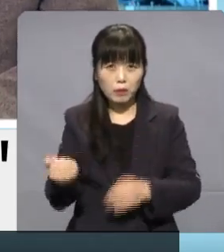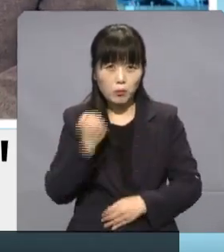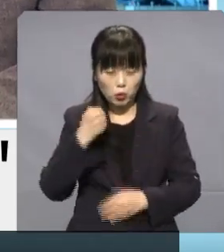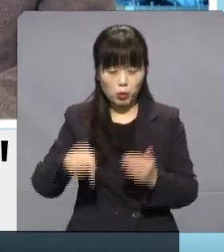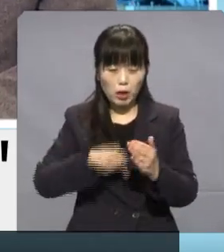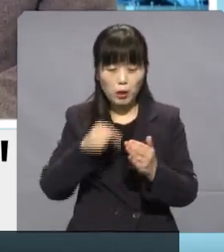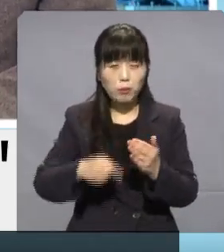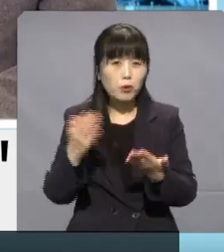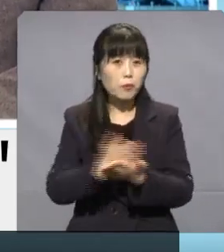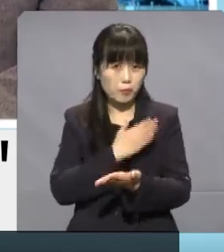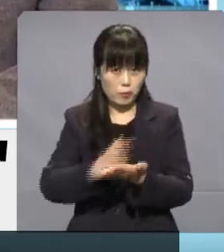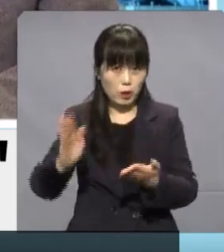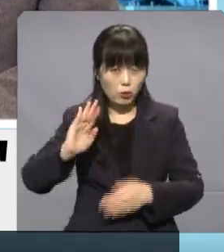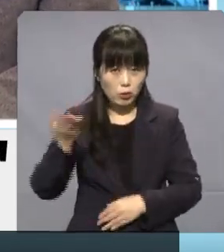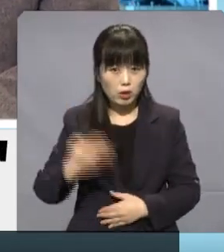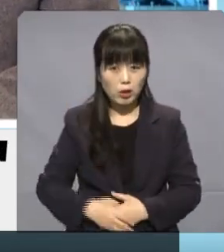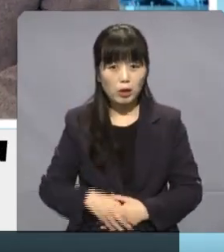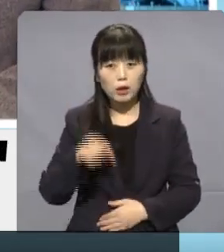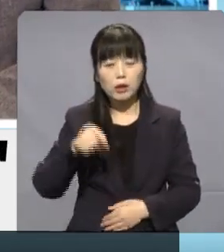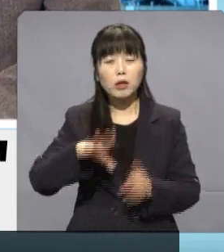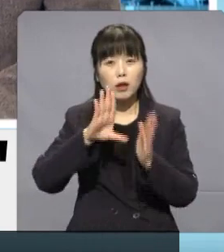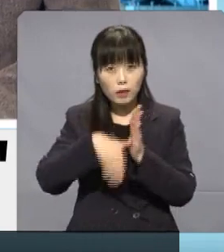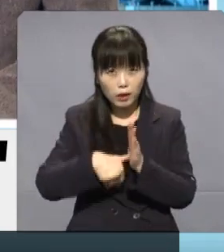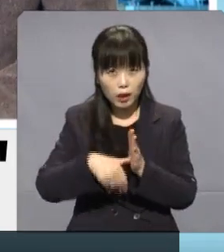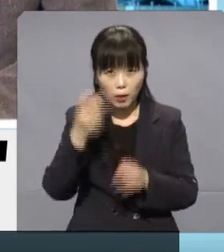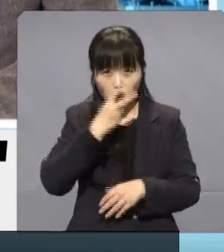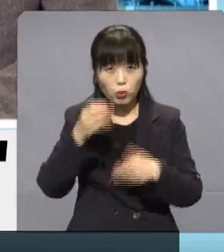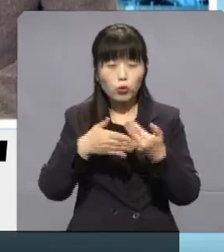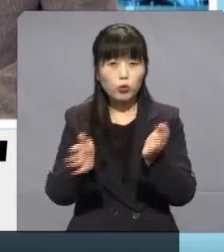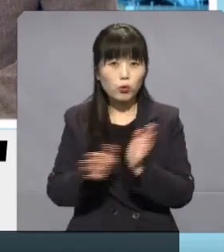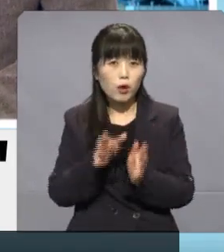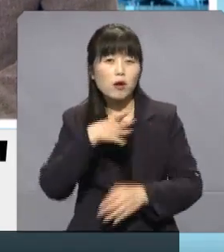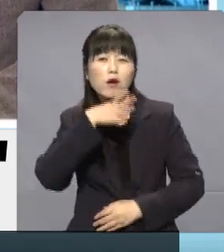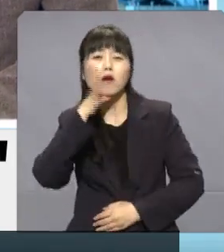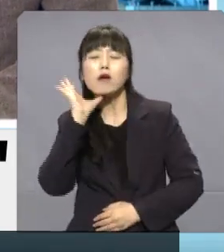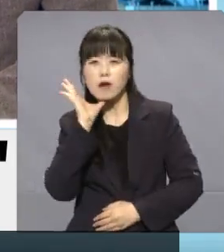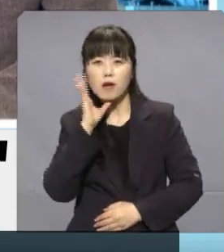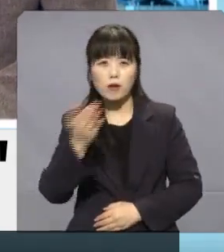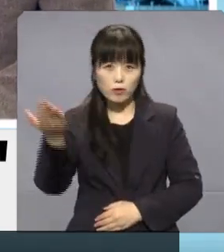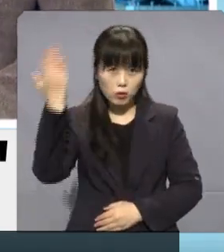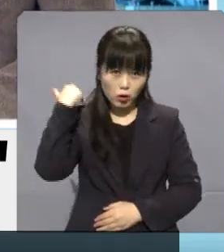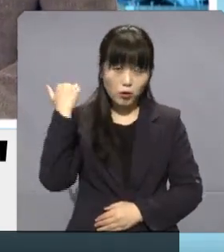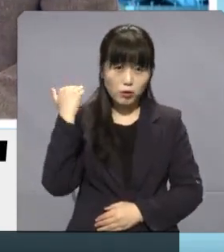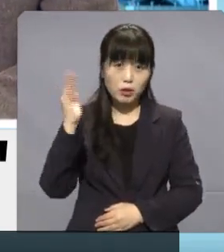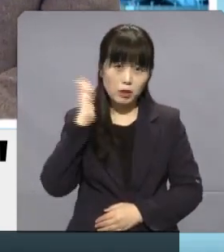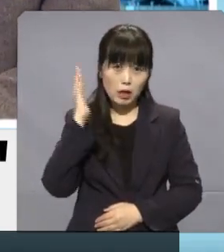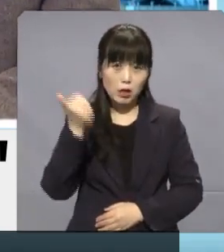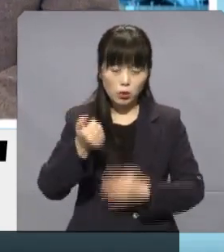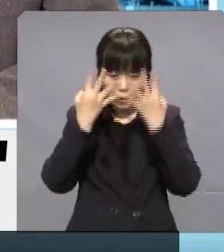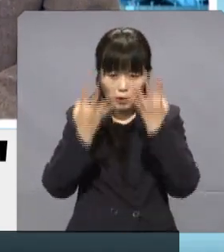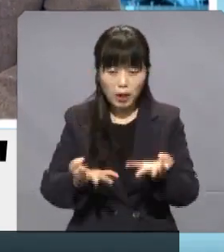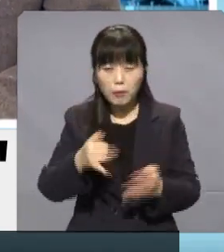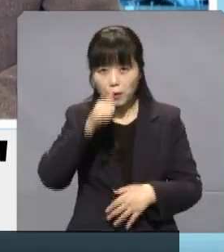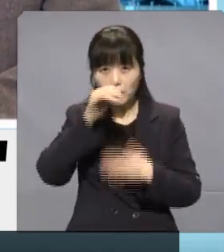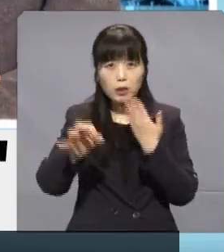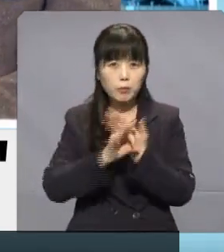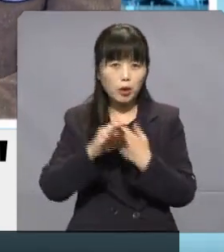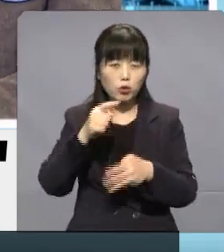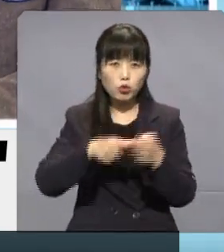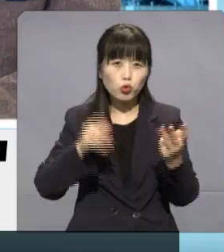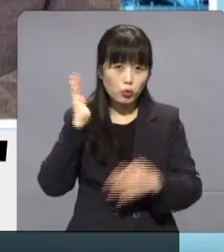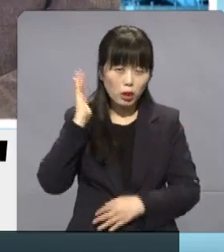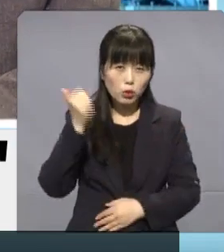있잖아요. 윤대 비윤으로. 자, 이랬을 때 보수층의 어른이라고 할수 있는 전직 대통령을 둘다다 사면에 내면 윤석열